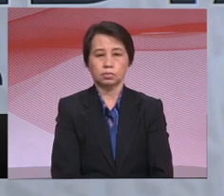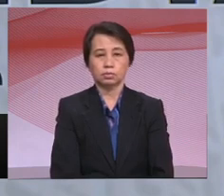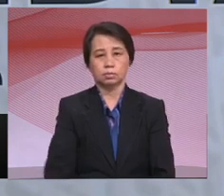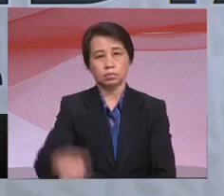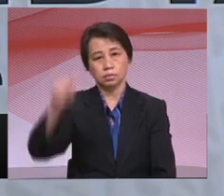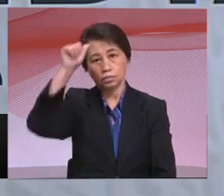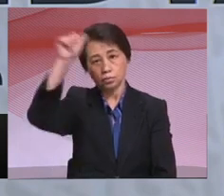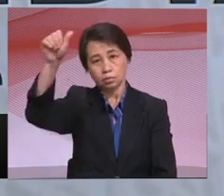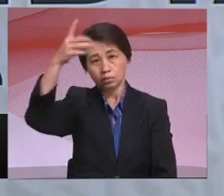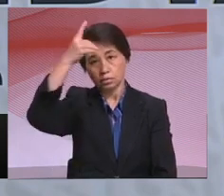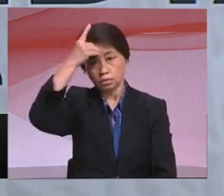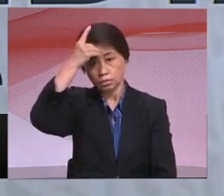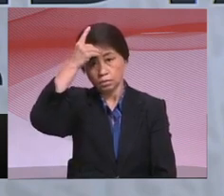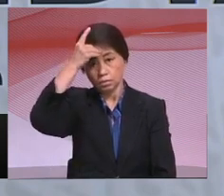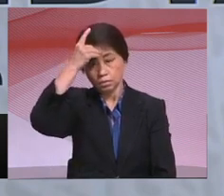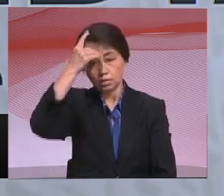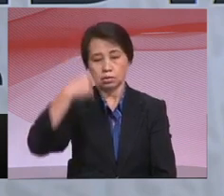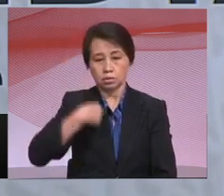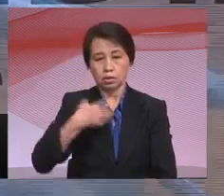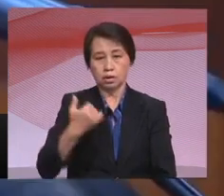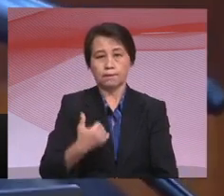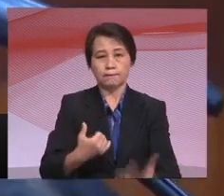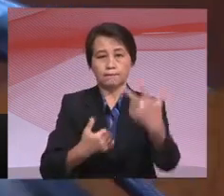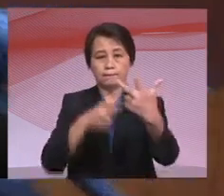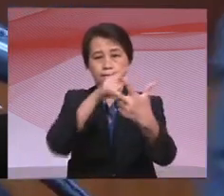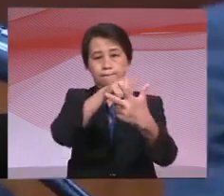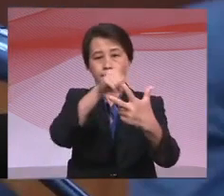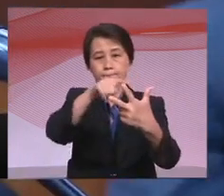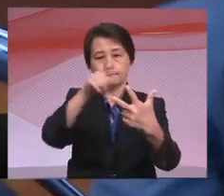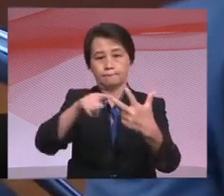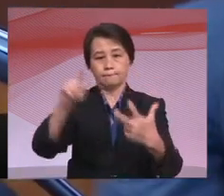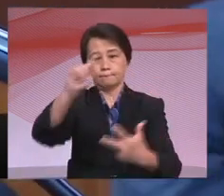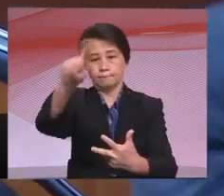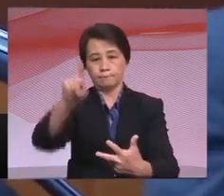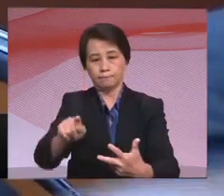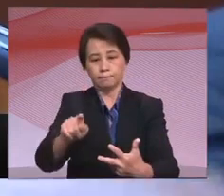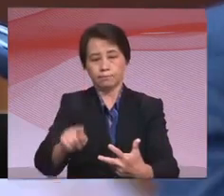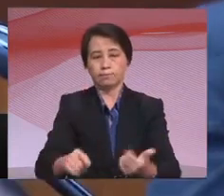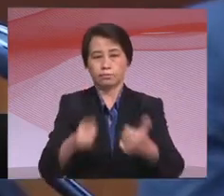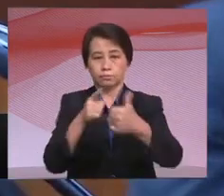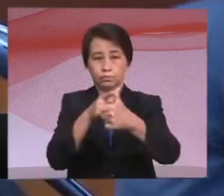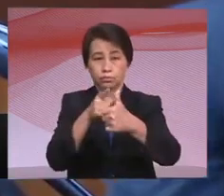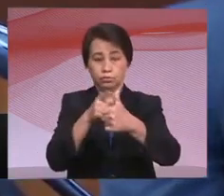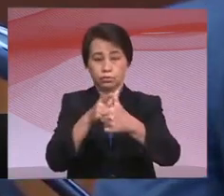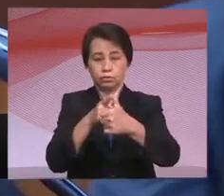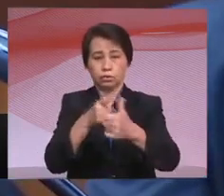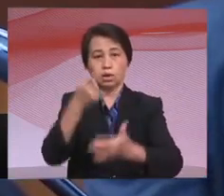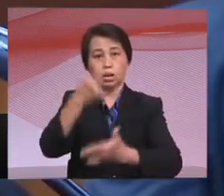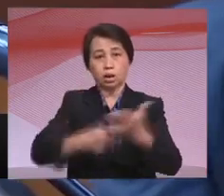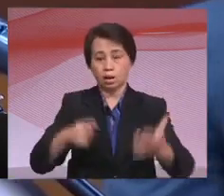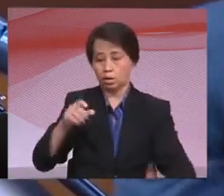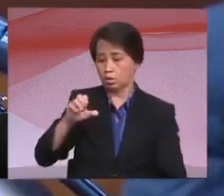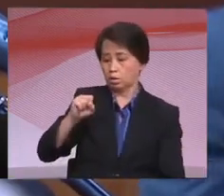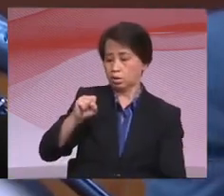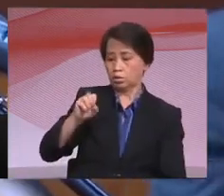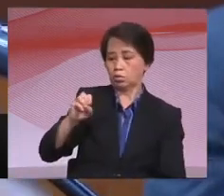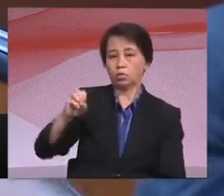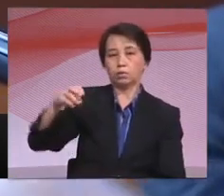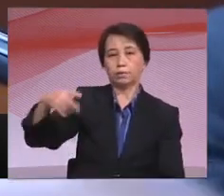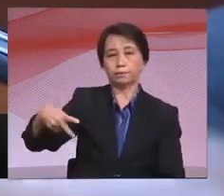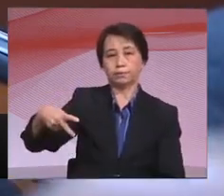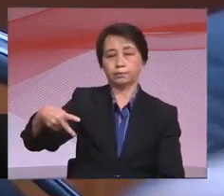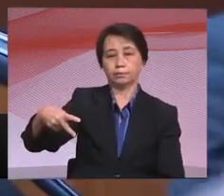Datuk. Saya Haris dari Malaysia Kini. Saya ada tiga soalan. Yang pertama sekali, apakah SOP